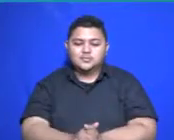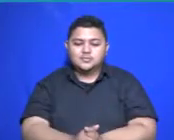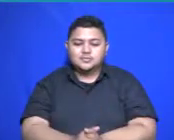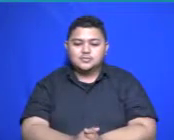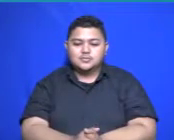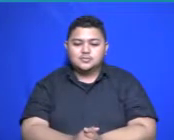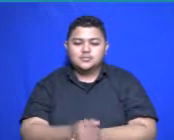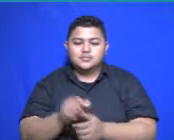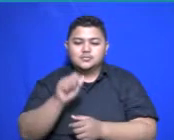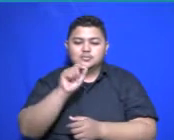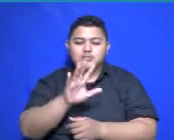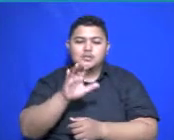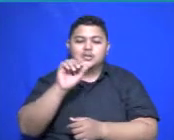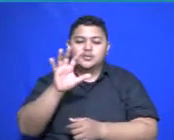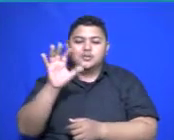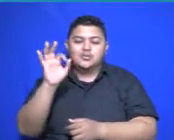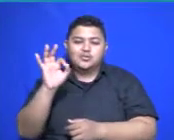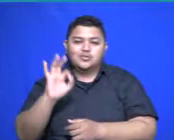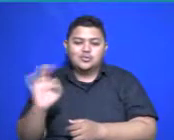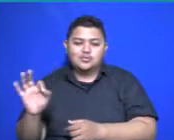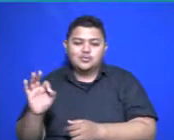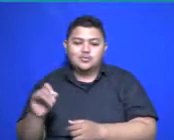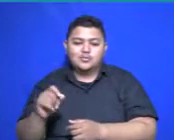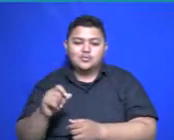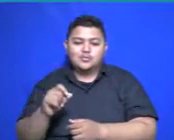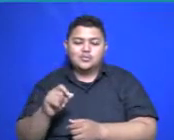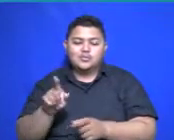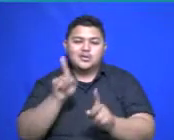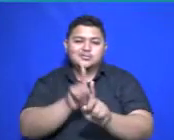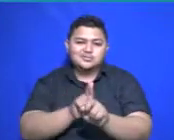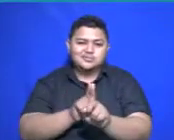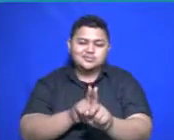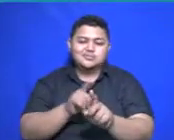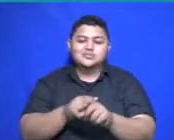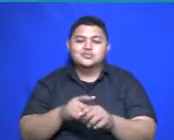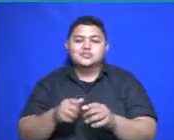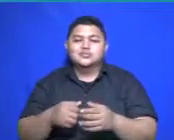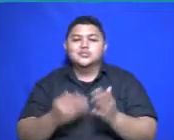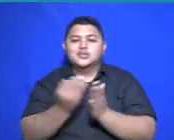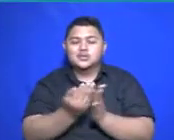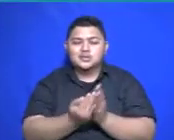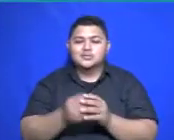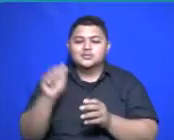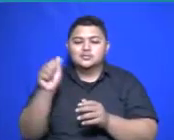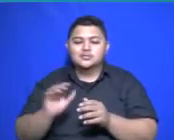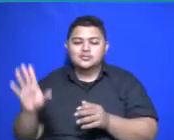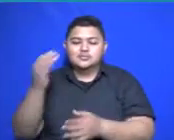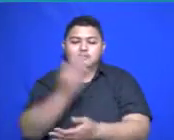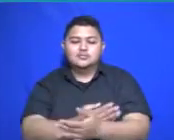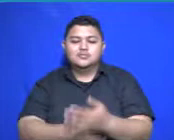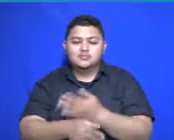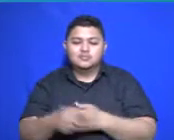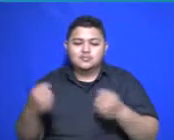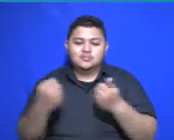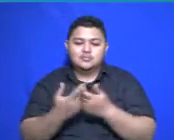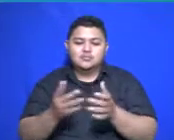ada 550 ribu traffic yang datang ke acara kegiatan Asian Para Games selama berlangsung.